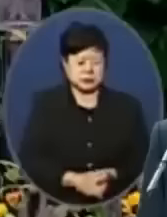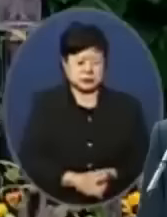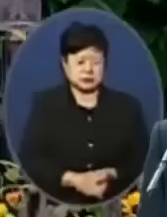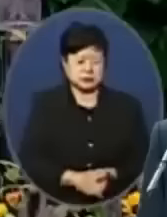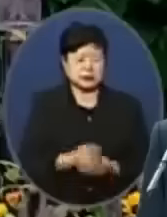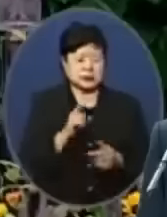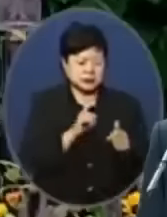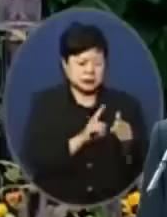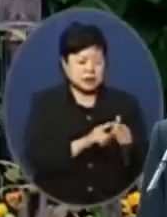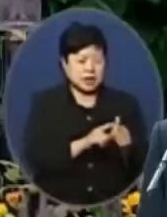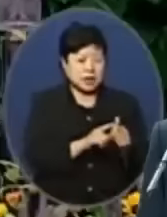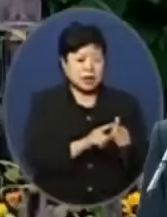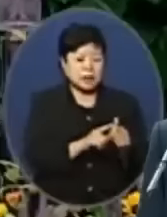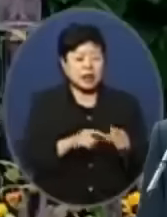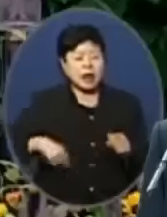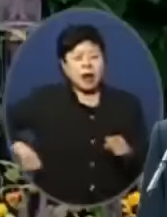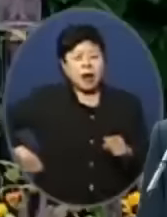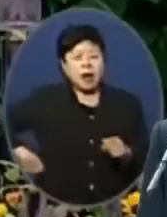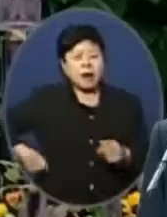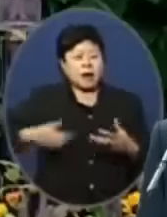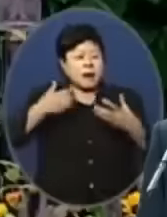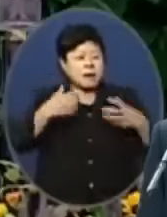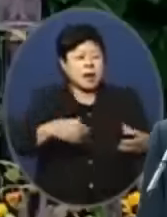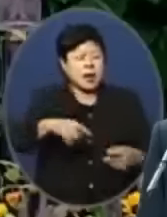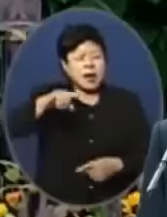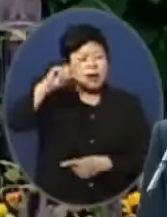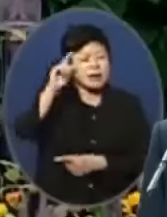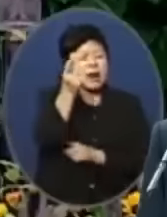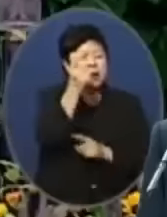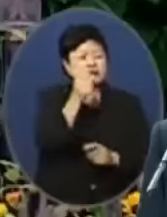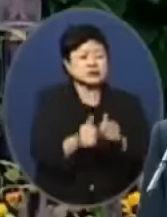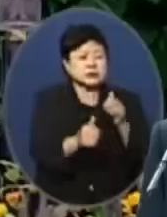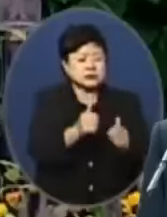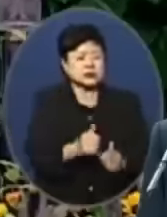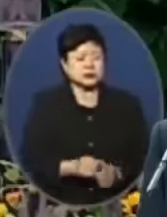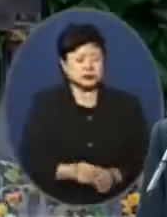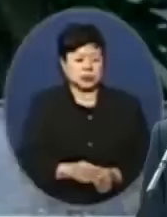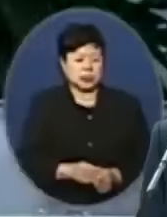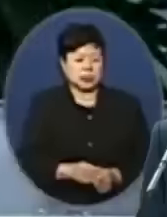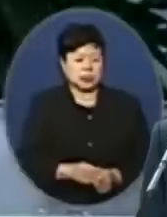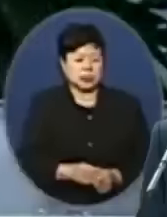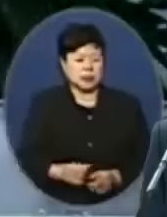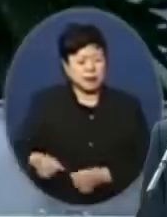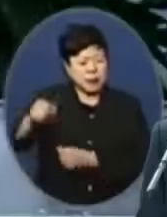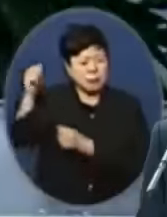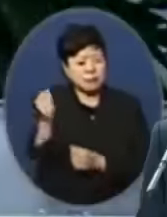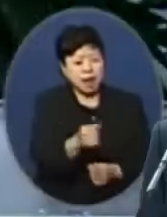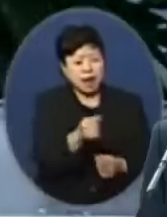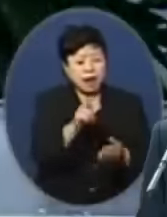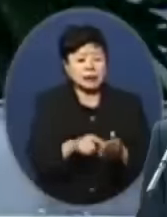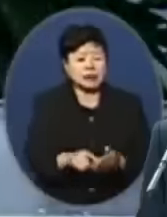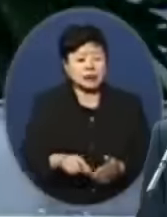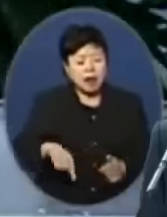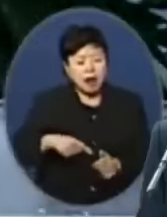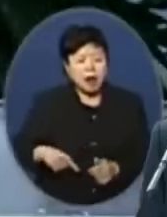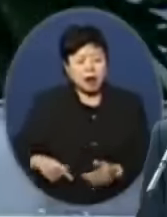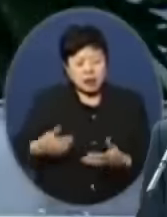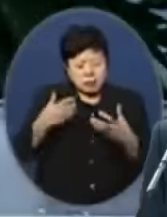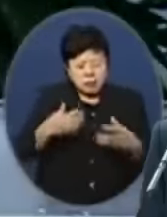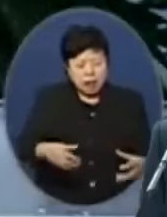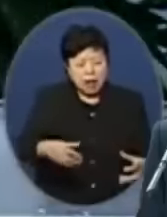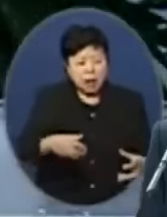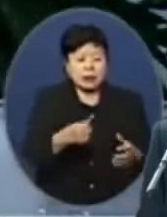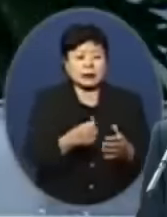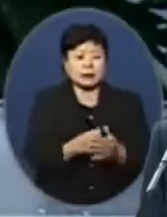이 사람은 허리를 다쳤습니다. 야구 선수가 야구 방망이를 휘둘려야 되는데 허리를